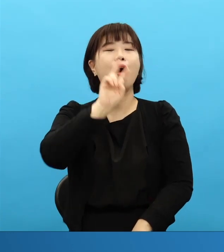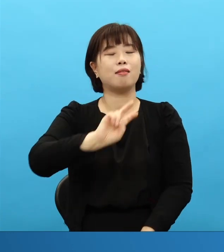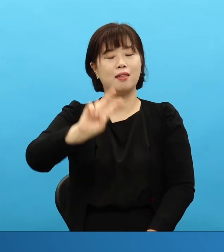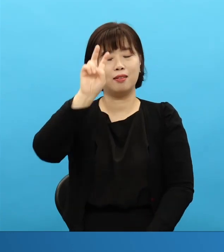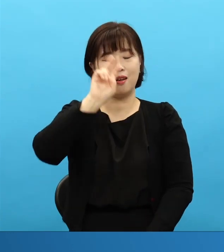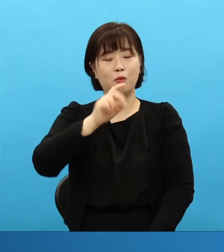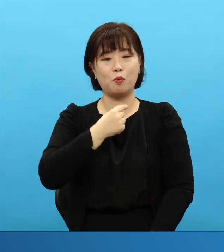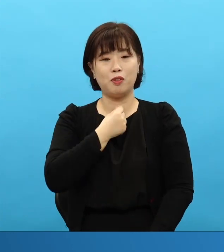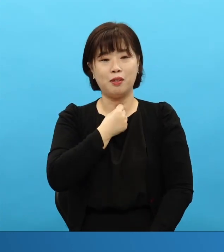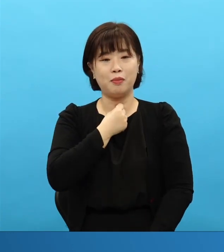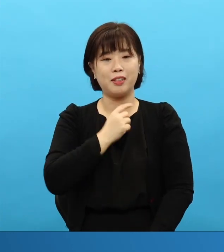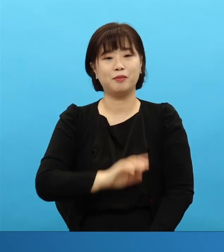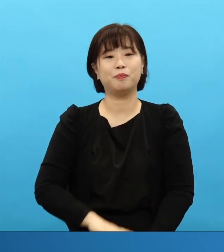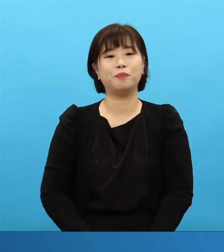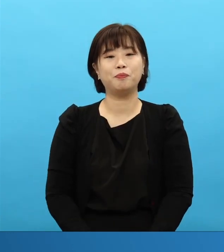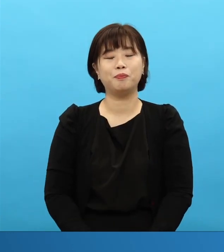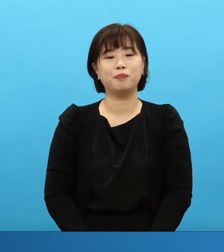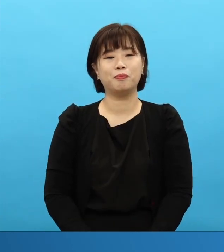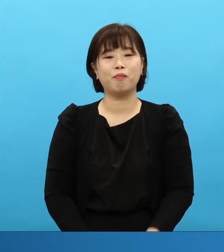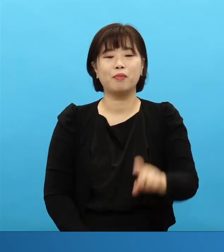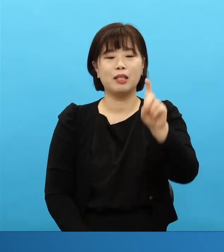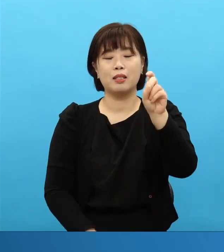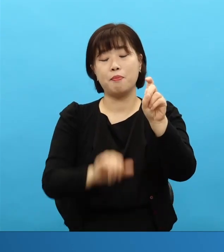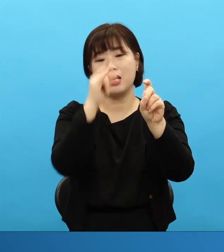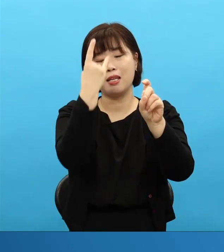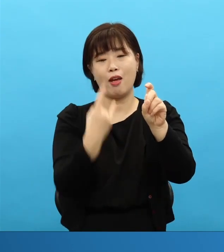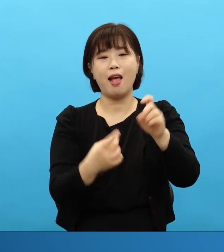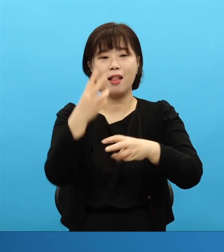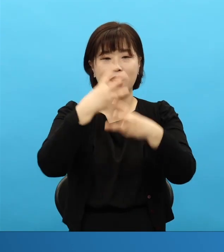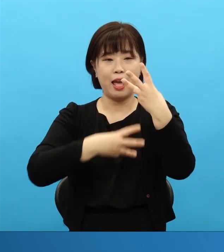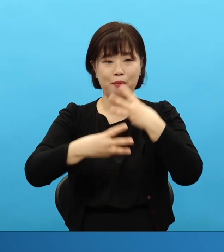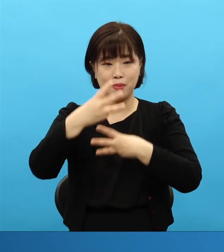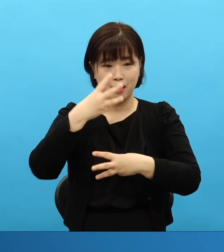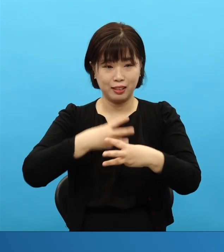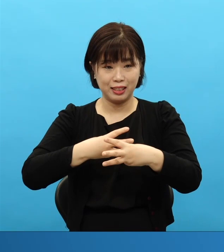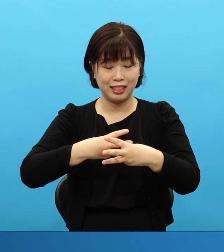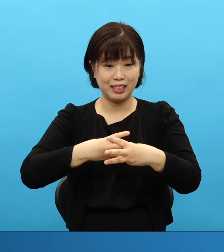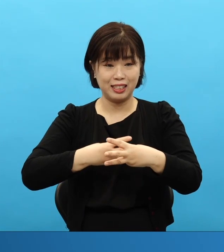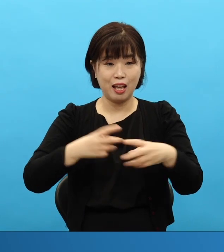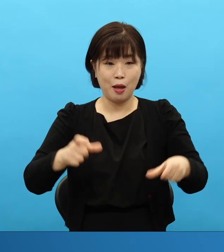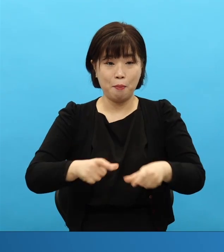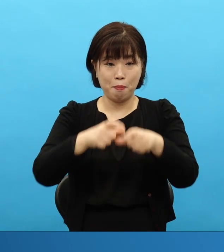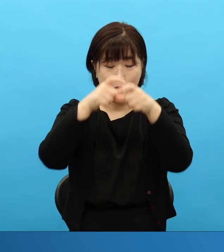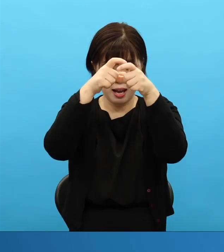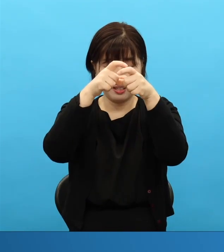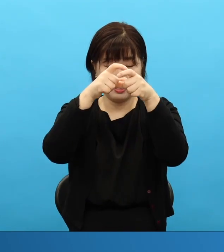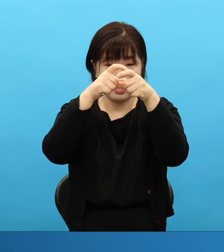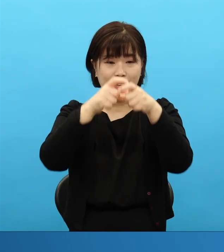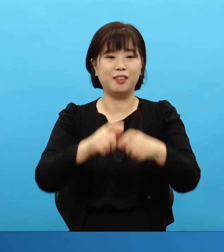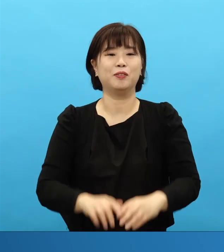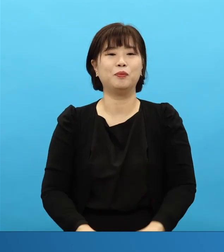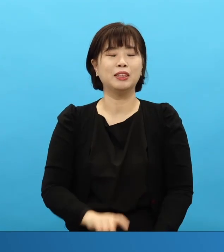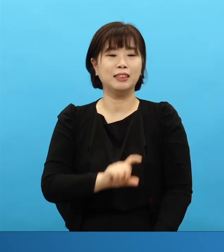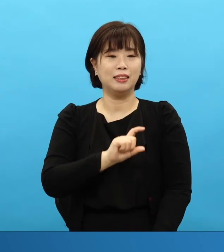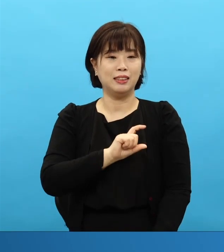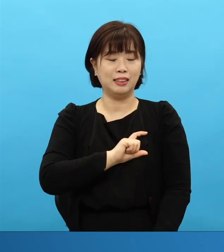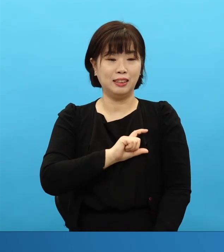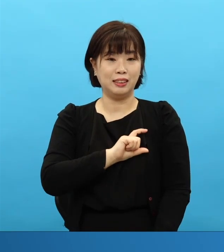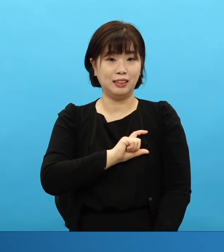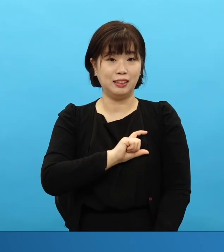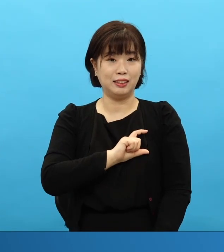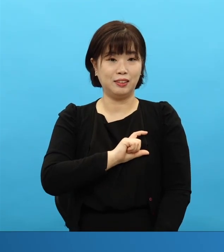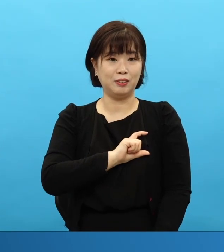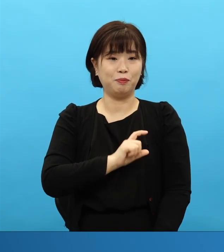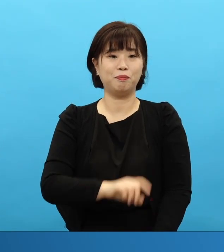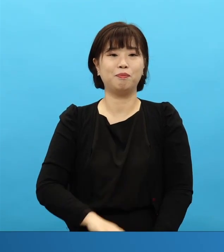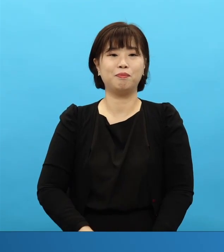찬양합니다. 네, 제11회 렘넌트 망대 심윤성 장로님 소개합니다. 반갑습니다. 네,